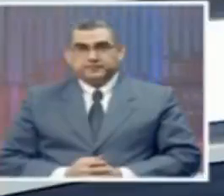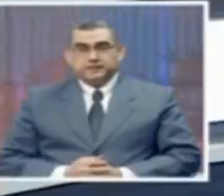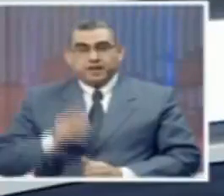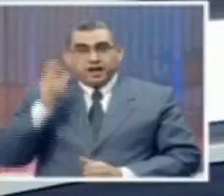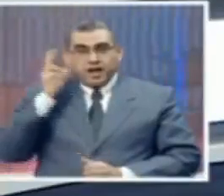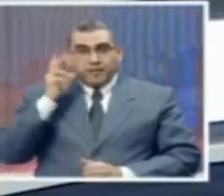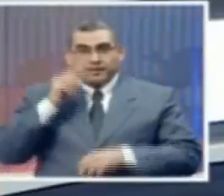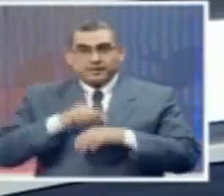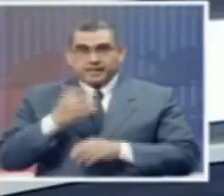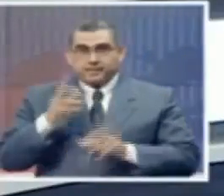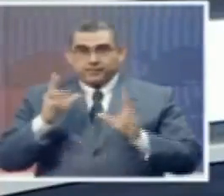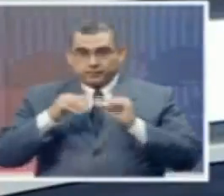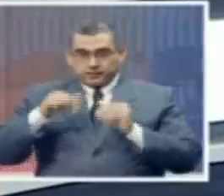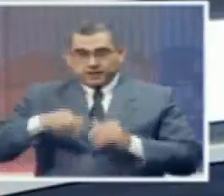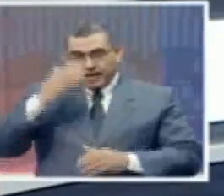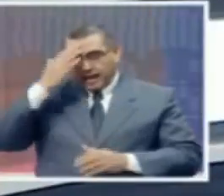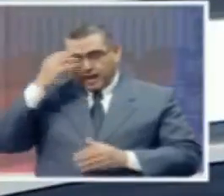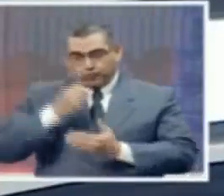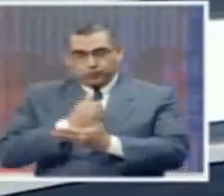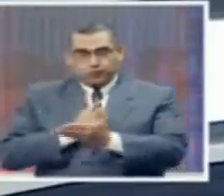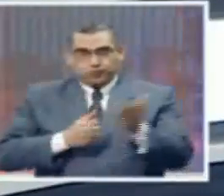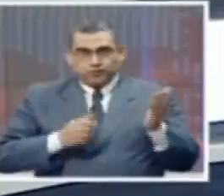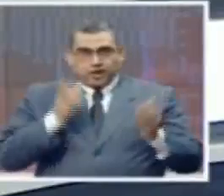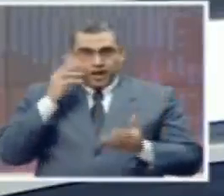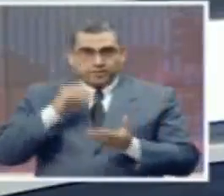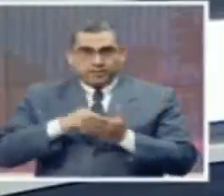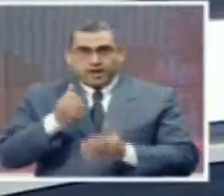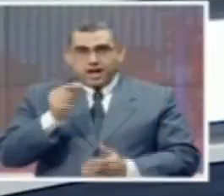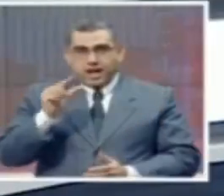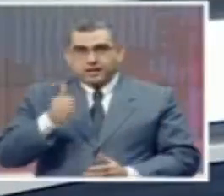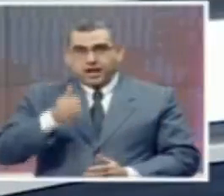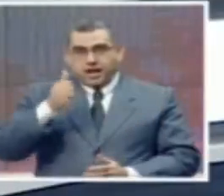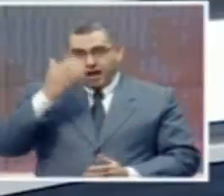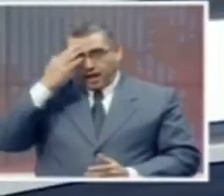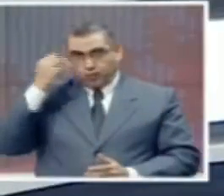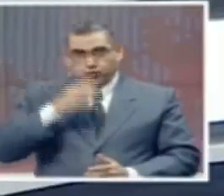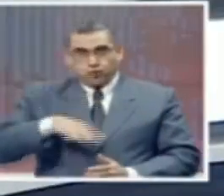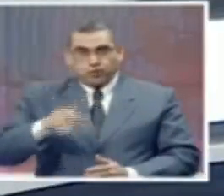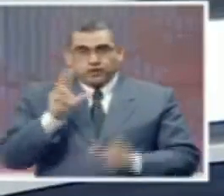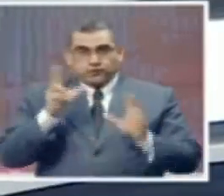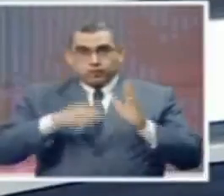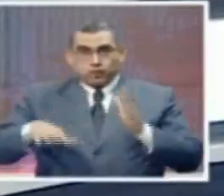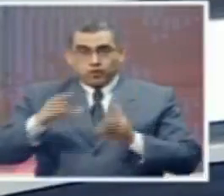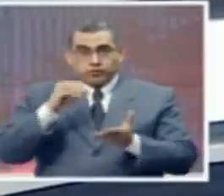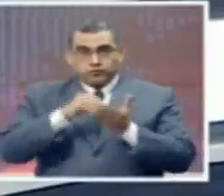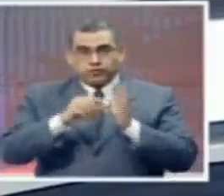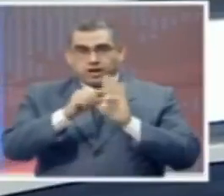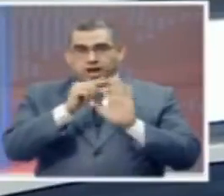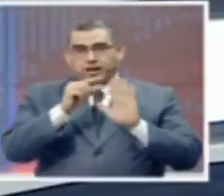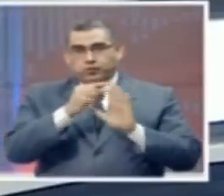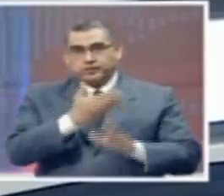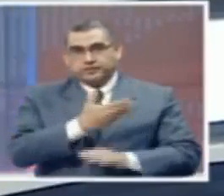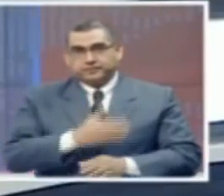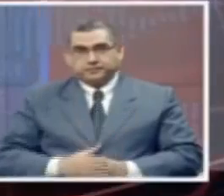النشرة الخامسة من التلفزيون المصري، مرحبا بحضراتكم ومرحبا بك أدا. أهلا محمد وأهلا بكم مشاهدينا. وإلى العناوين: